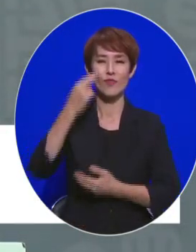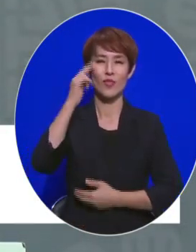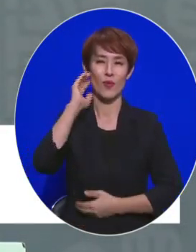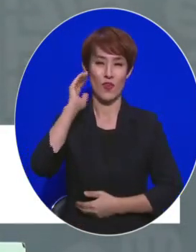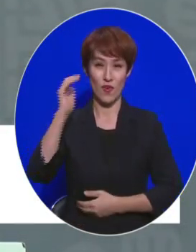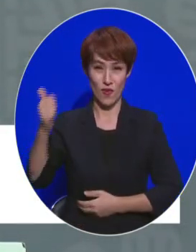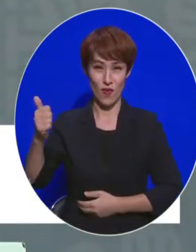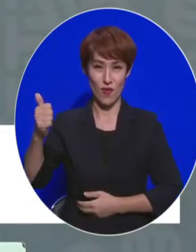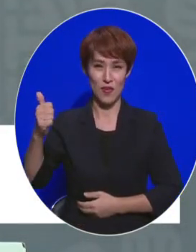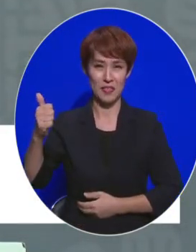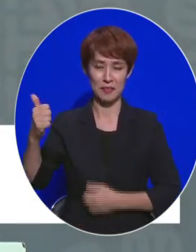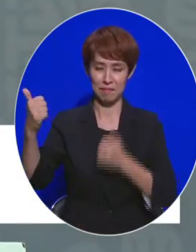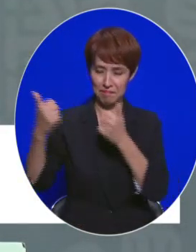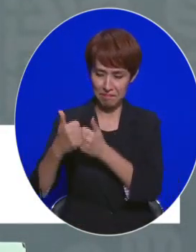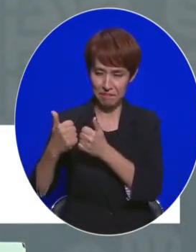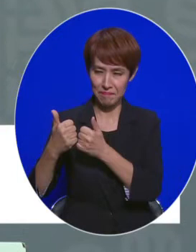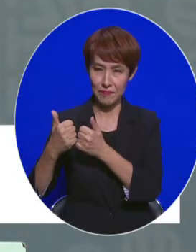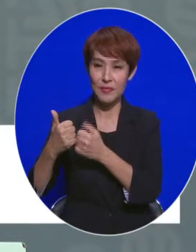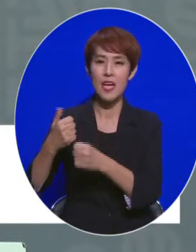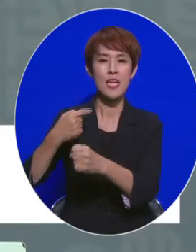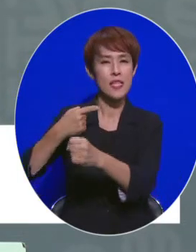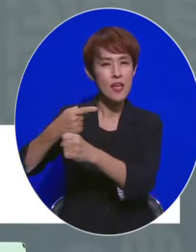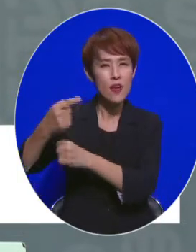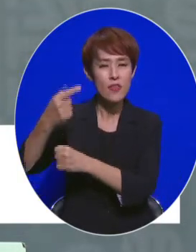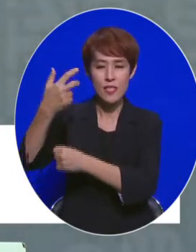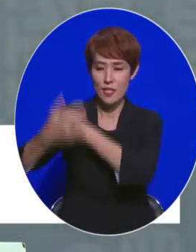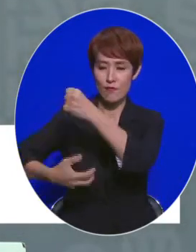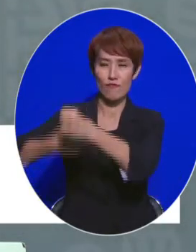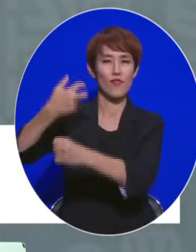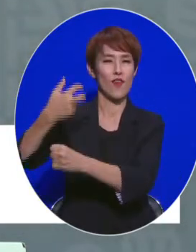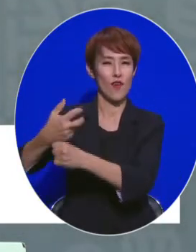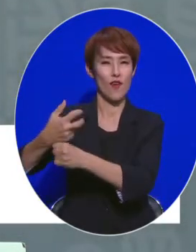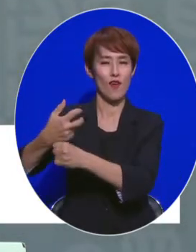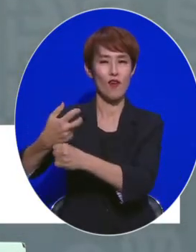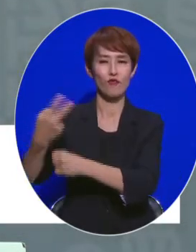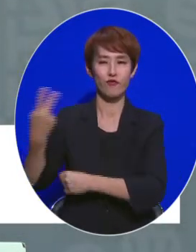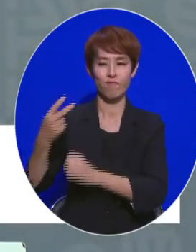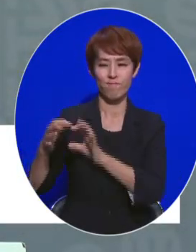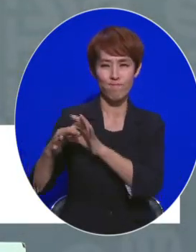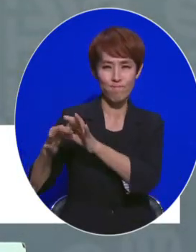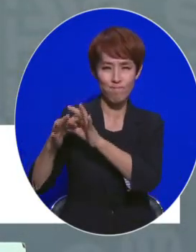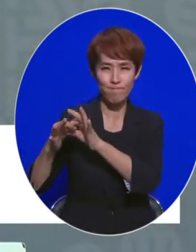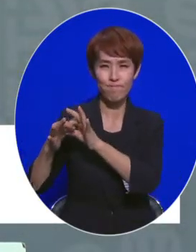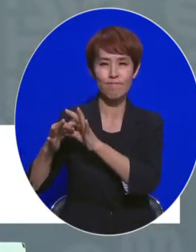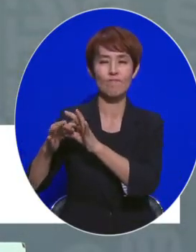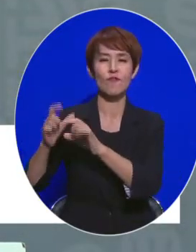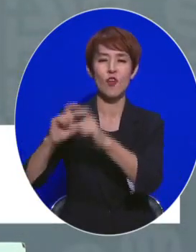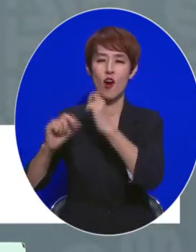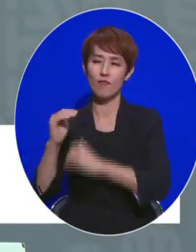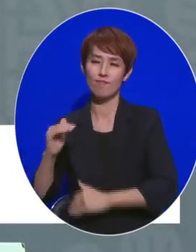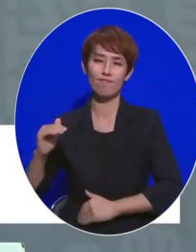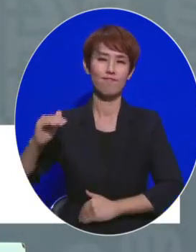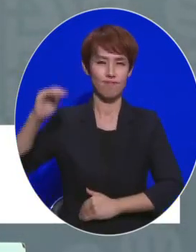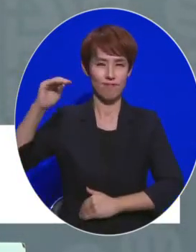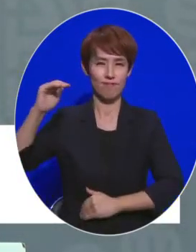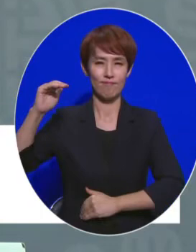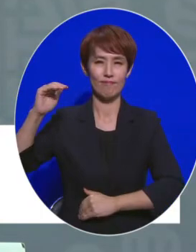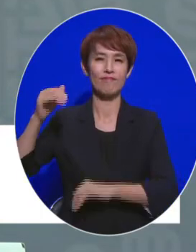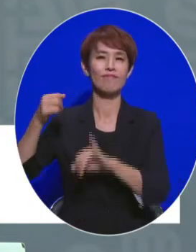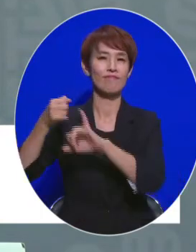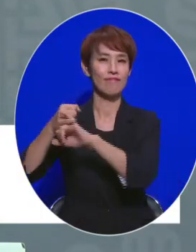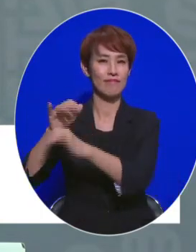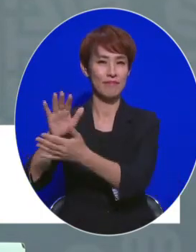대통령과 내년도 70주년이 되는 한미동맹을 한 단계 더